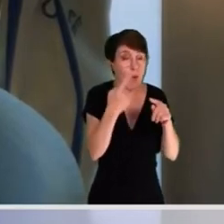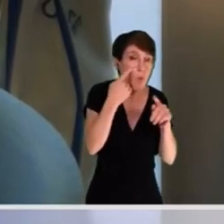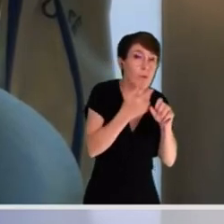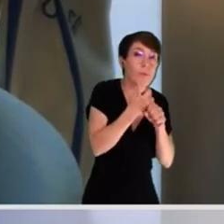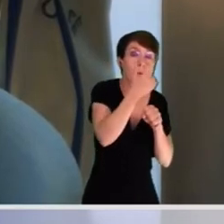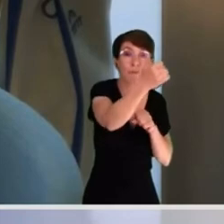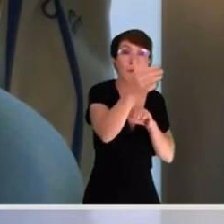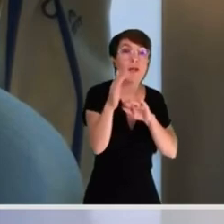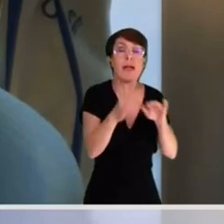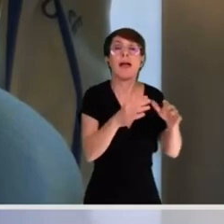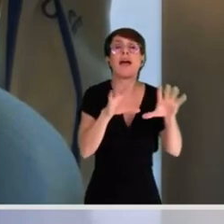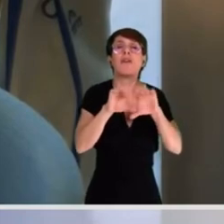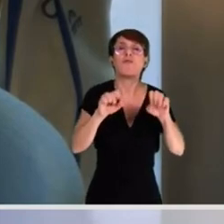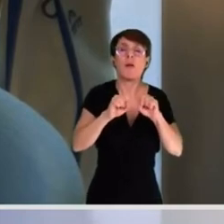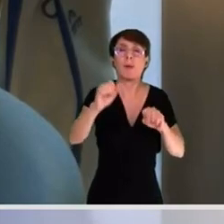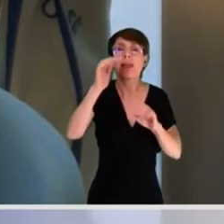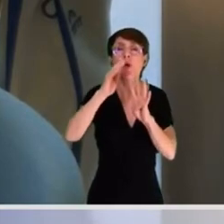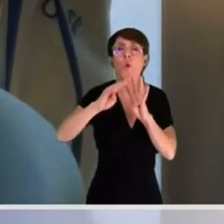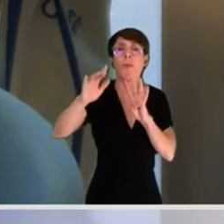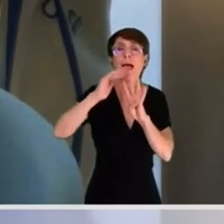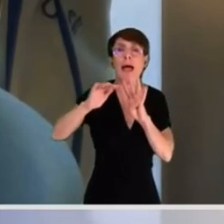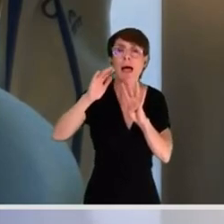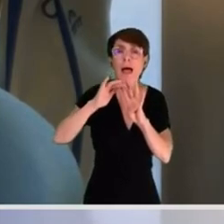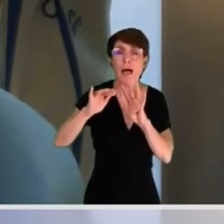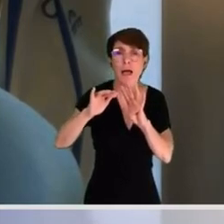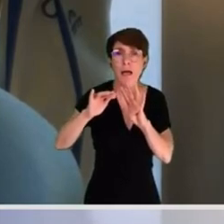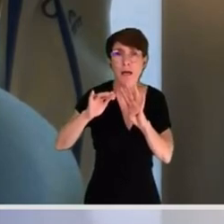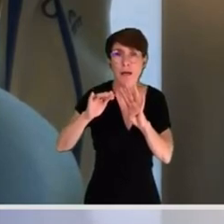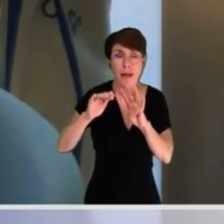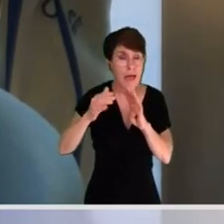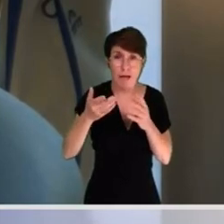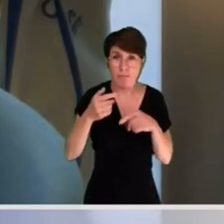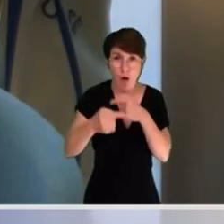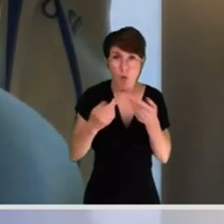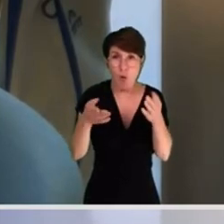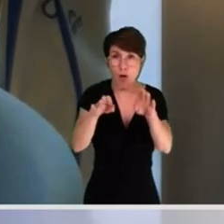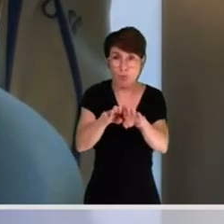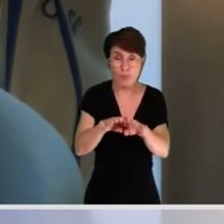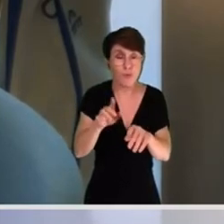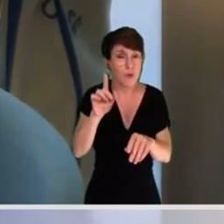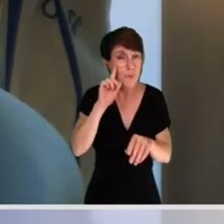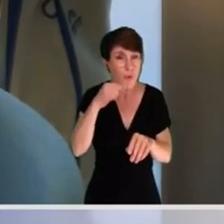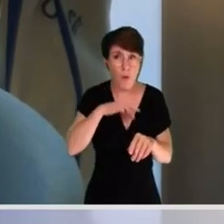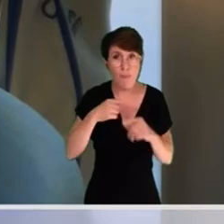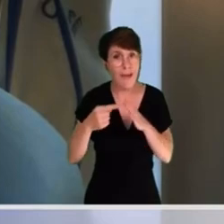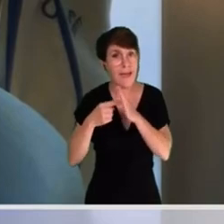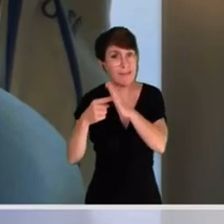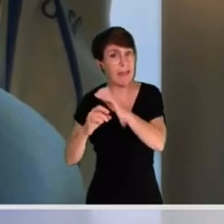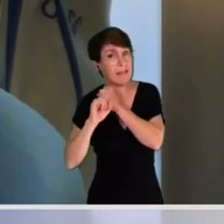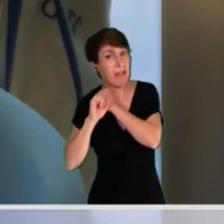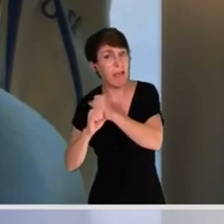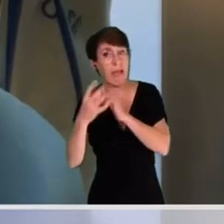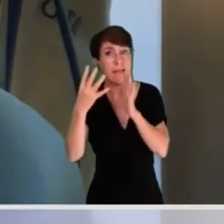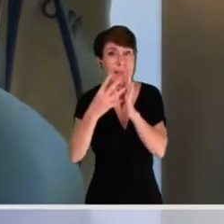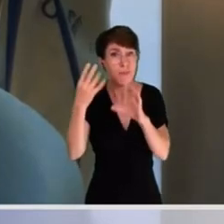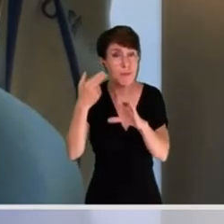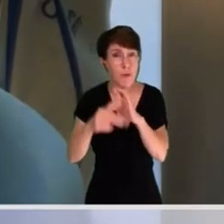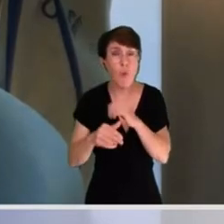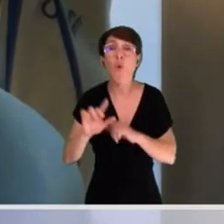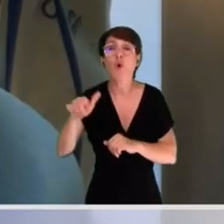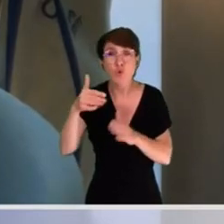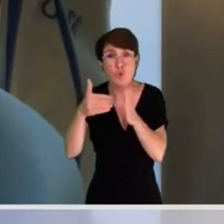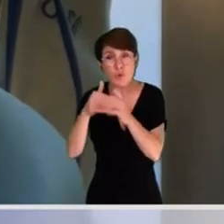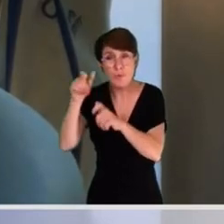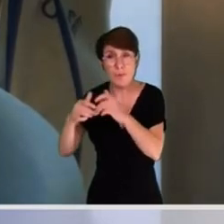bilan avec 4 000 euros d'aide de la ville et 12 000 spectateurs au summum.